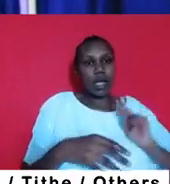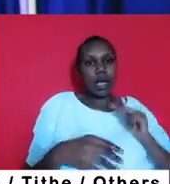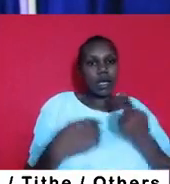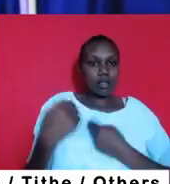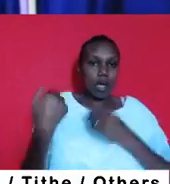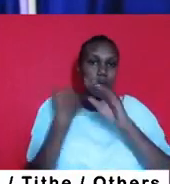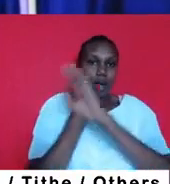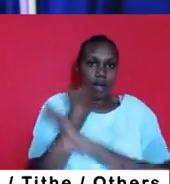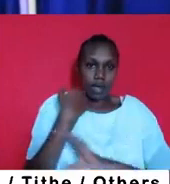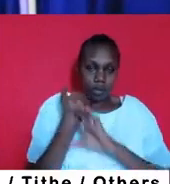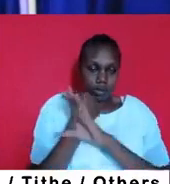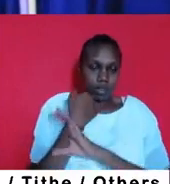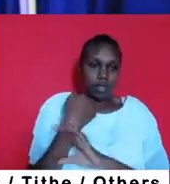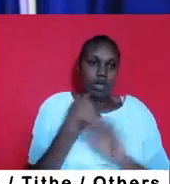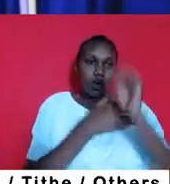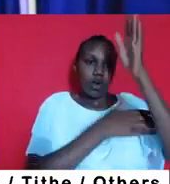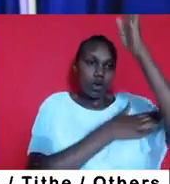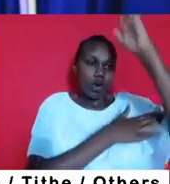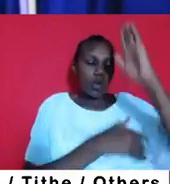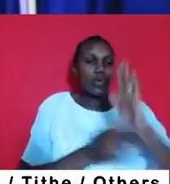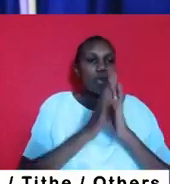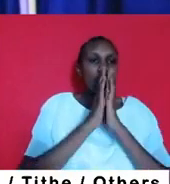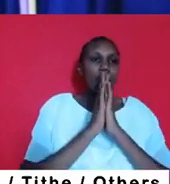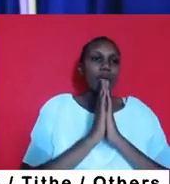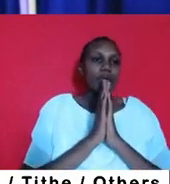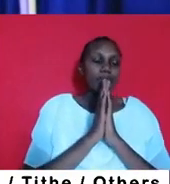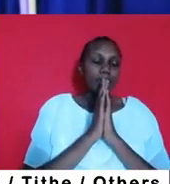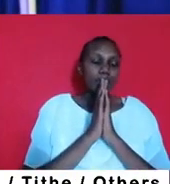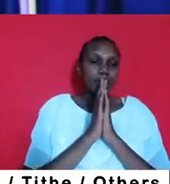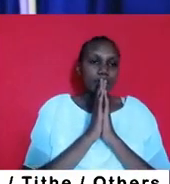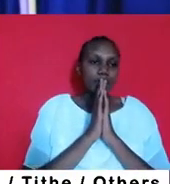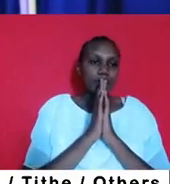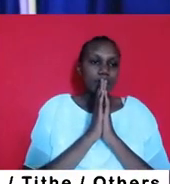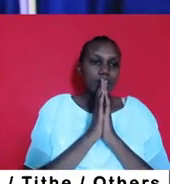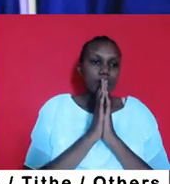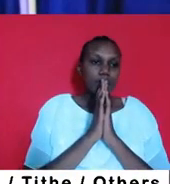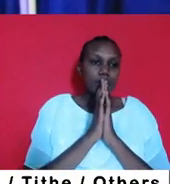yetu. Mungu tunakuomba.